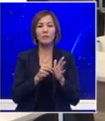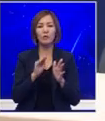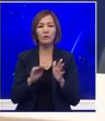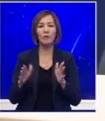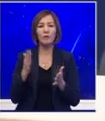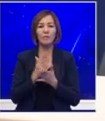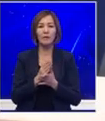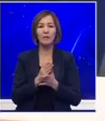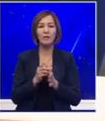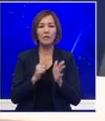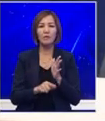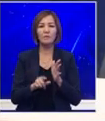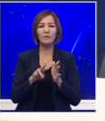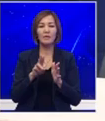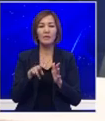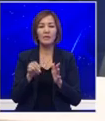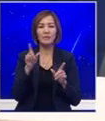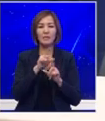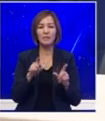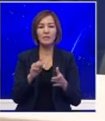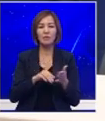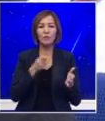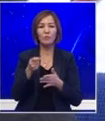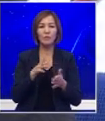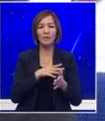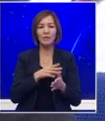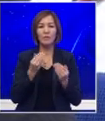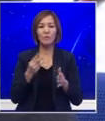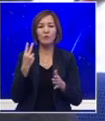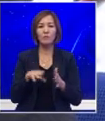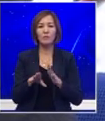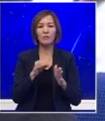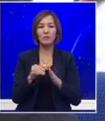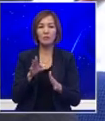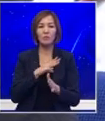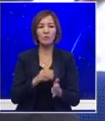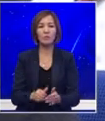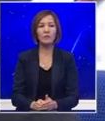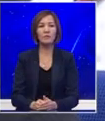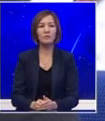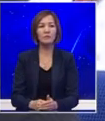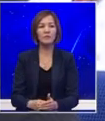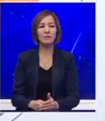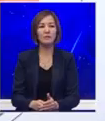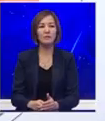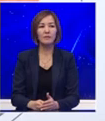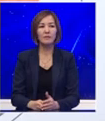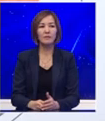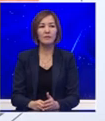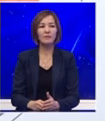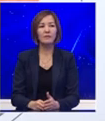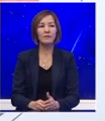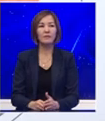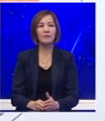оқушы білім алады. Оның 70-і Яндекс лицейге оқуға өтінім берген. Бүгінде 20-сы іріктеуден сүрінбей өтіпті. То